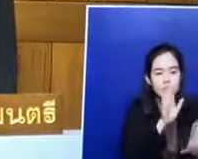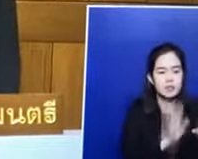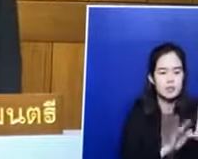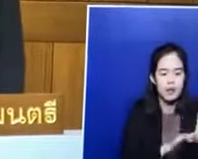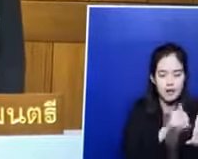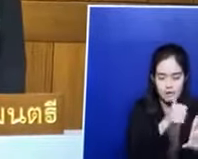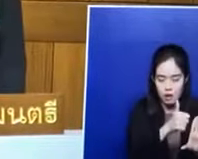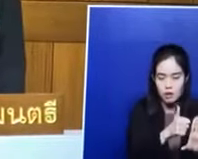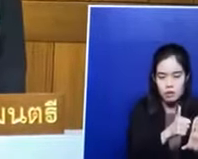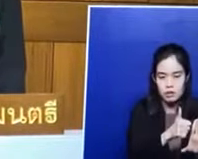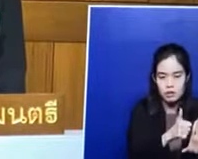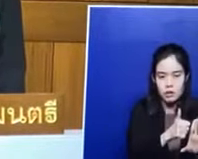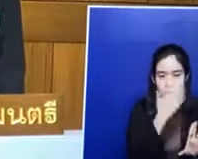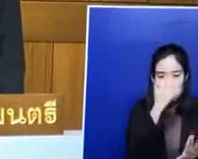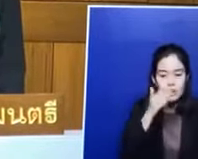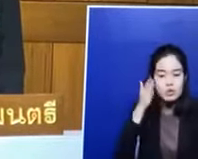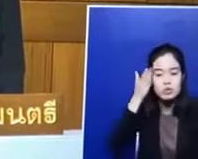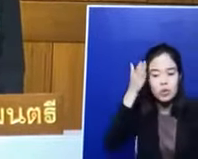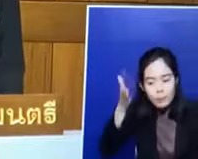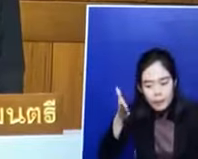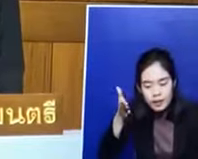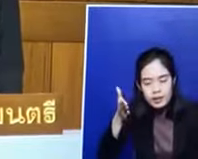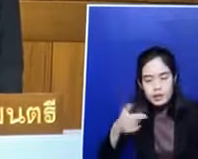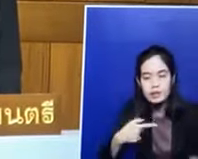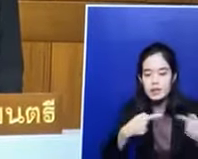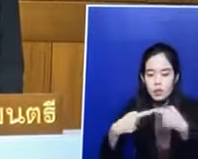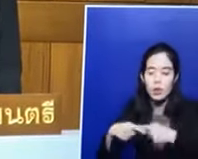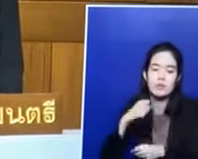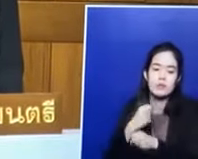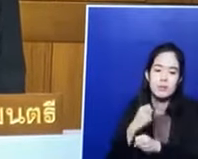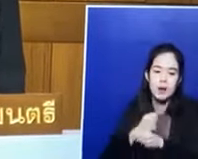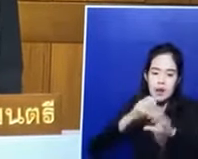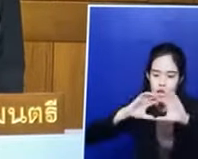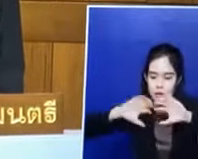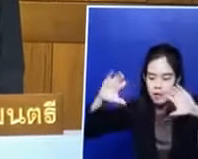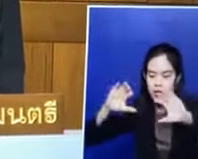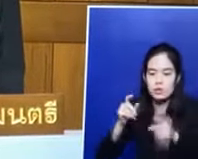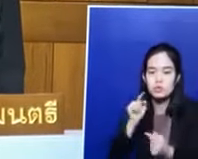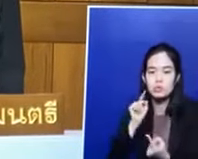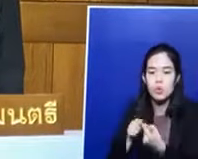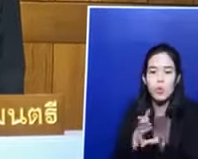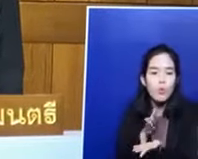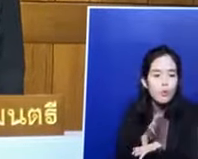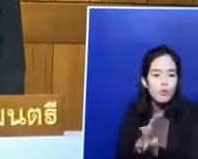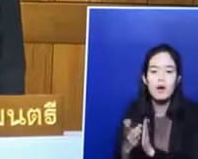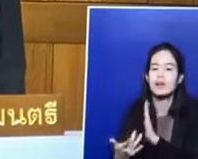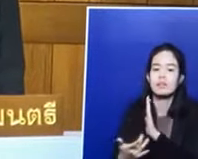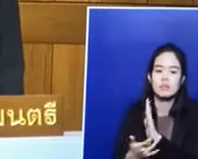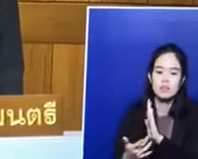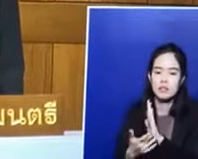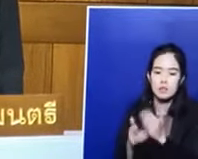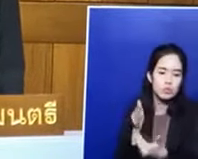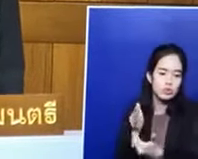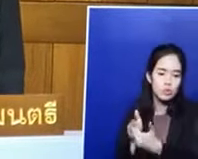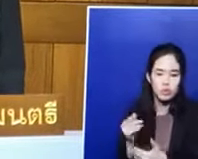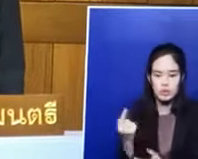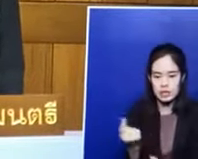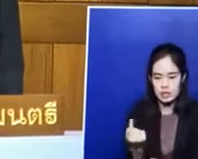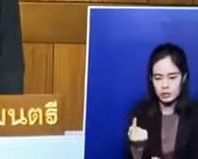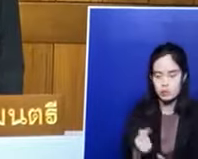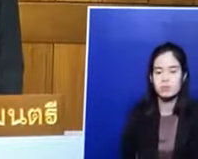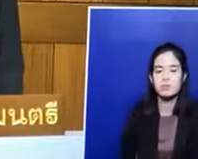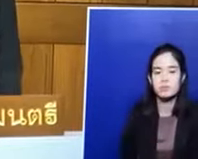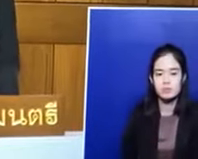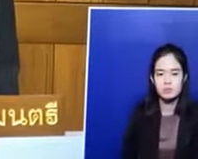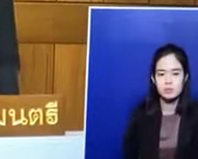ข้าไปทำงานในอนาคตที่เราต้องการจะให้เป็นรัฐบาลหรือหน่วยงานที่ government นะครับใน